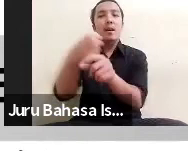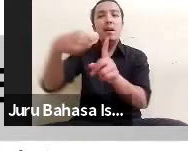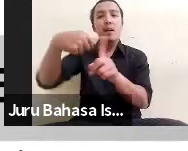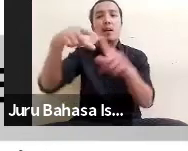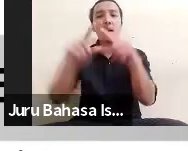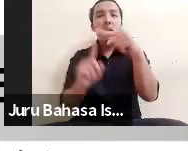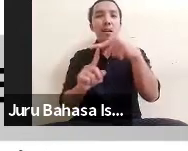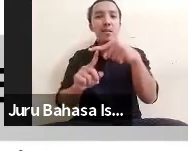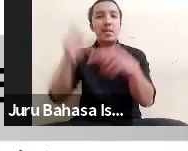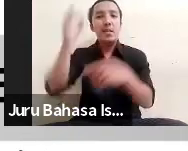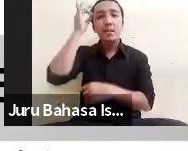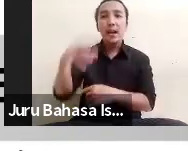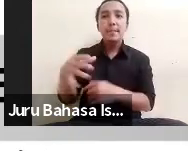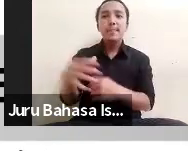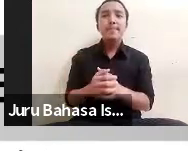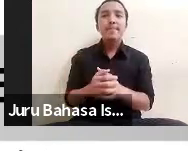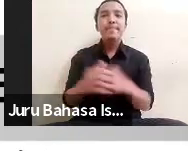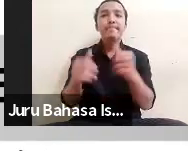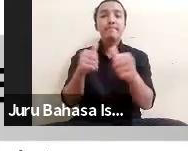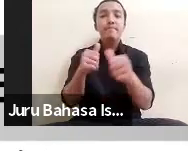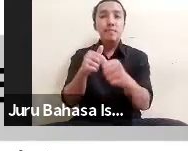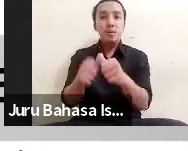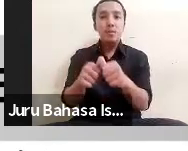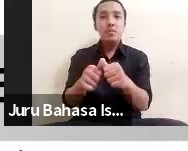berharga. Kemudian indikator yang keempat adalah